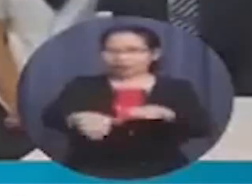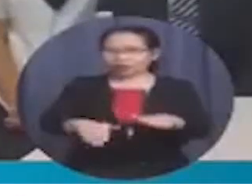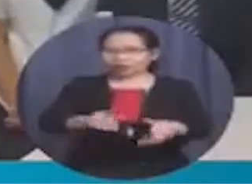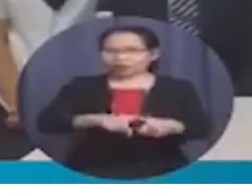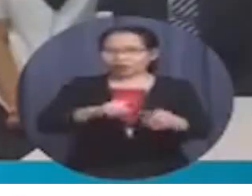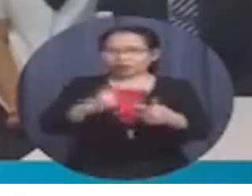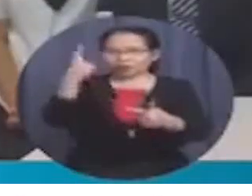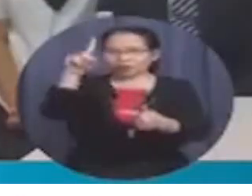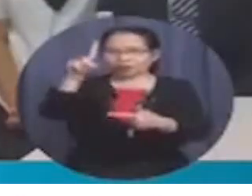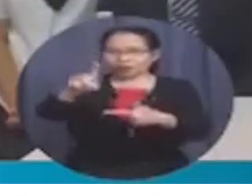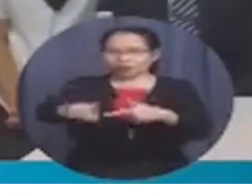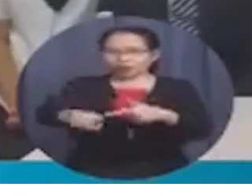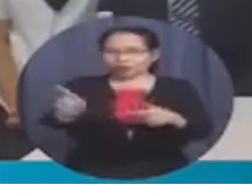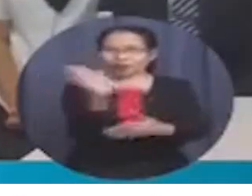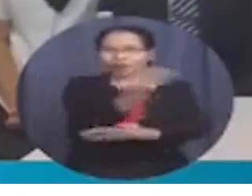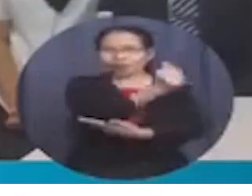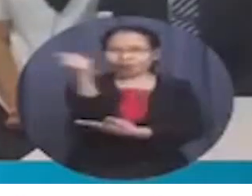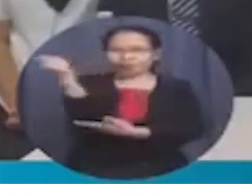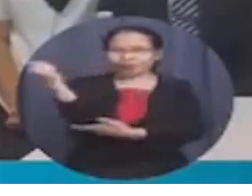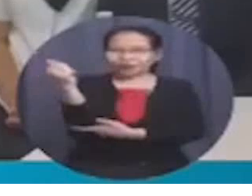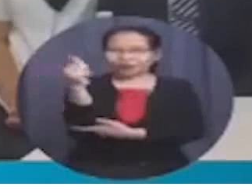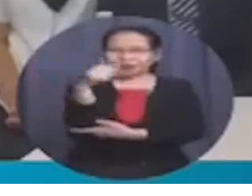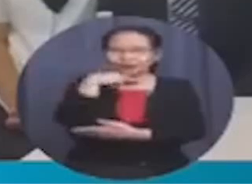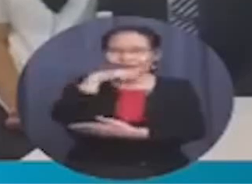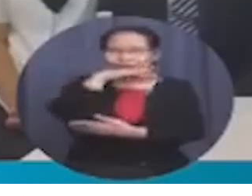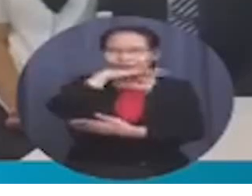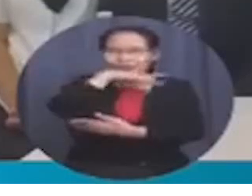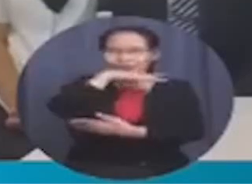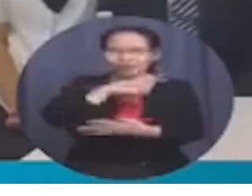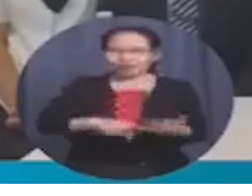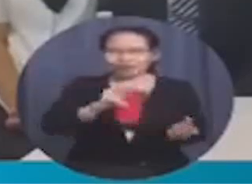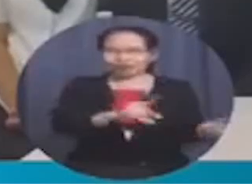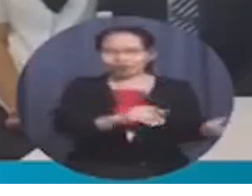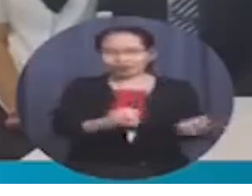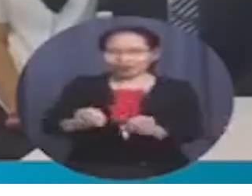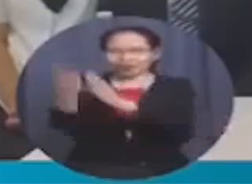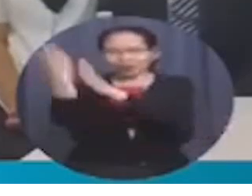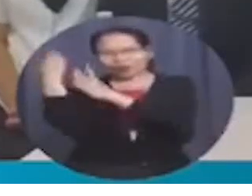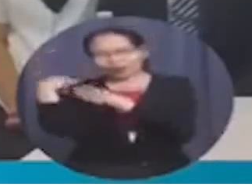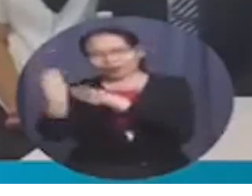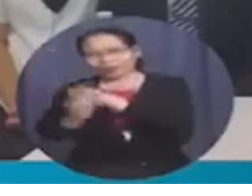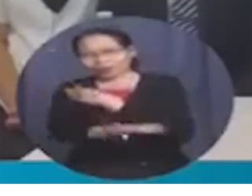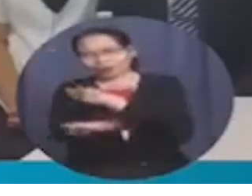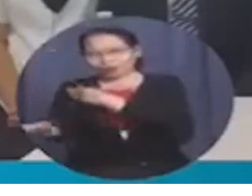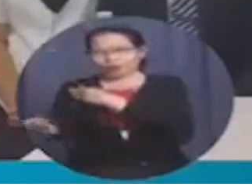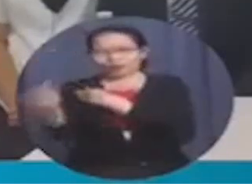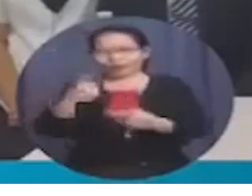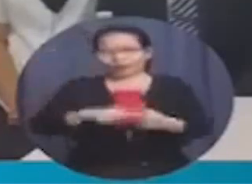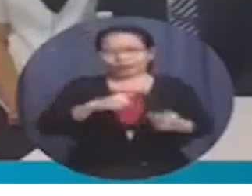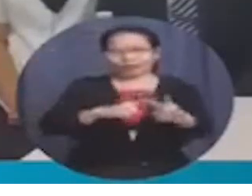Eh kaya para yan eh, mahanginan man lang at huwag inaamag. Anong gagawin mo? Papasanin mo.